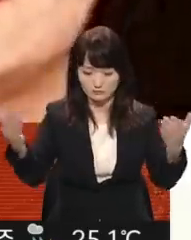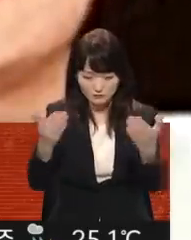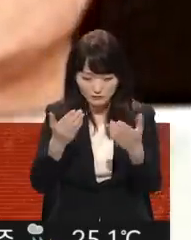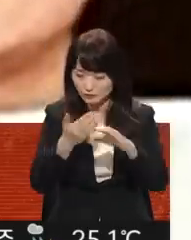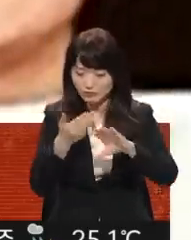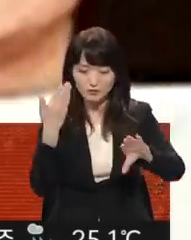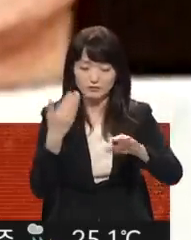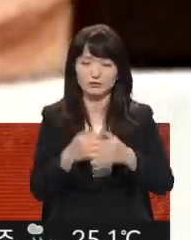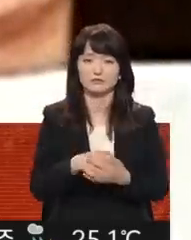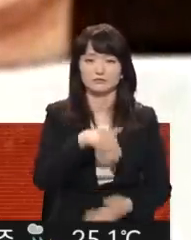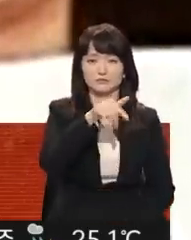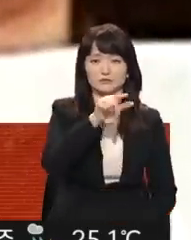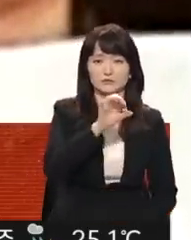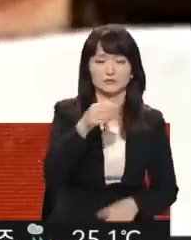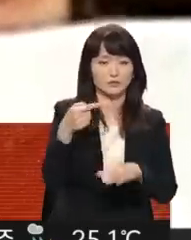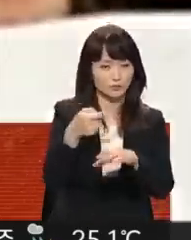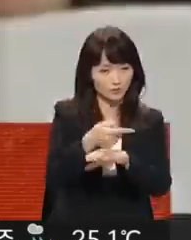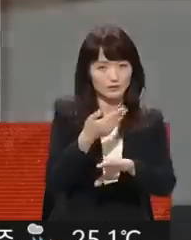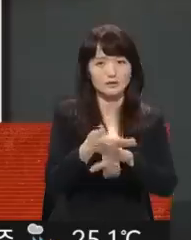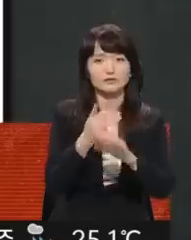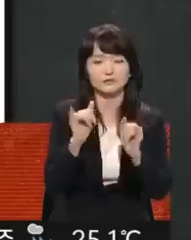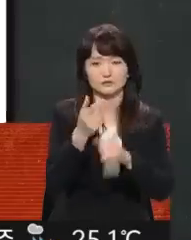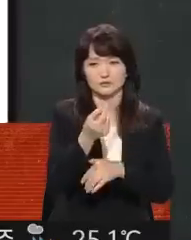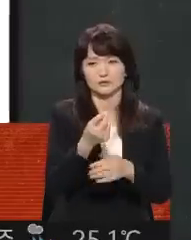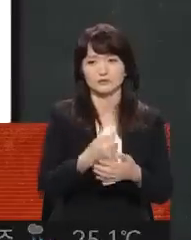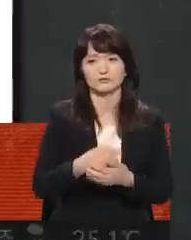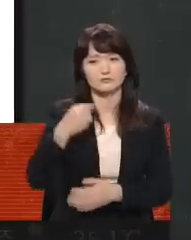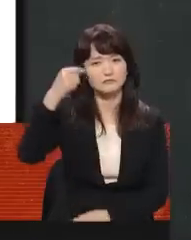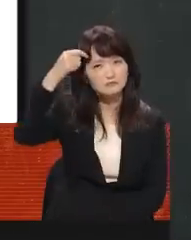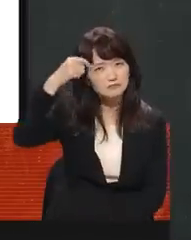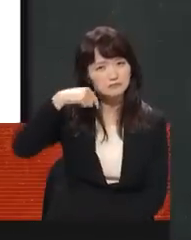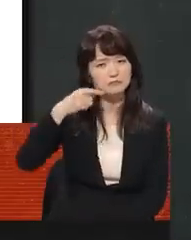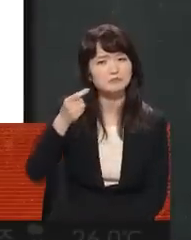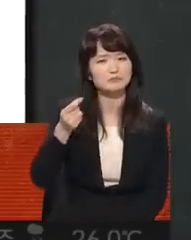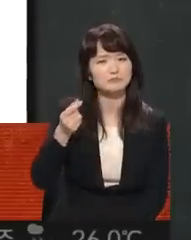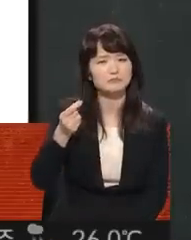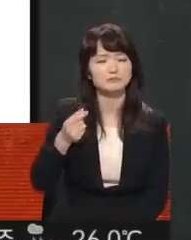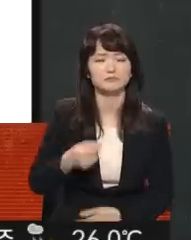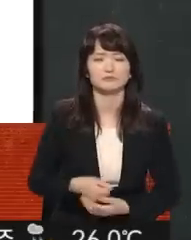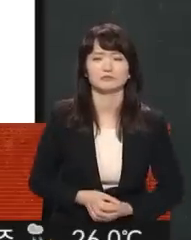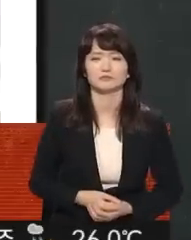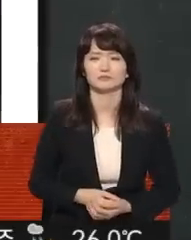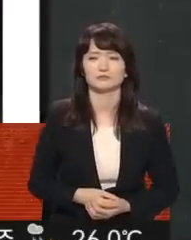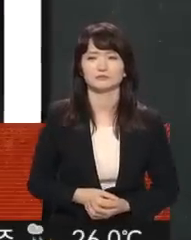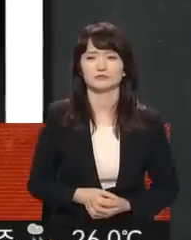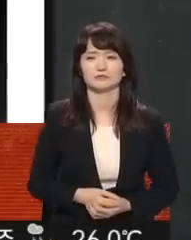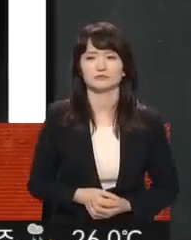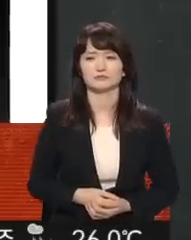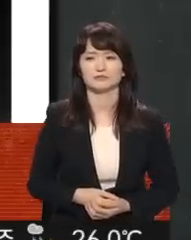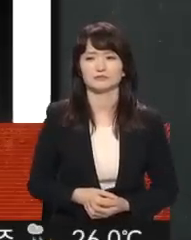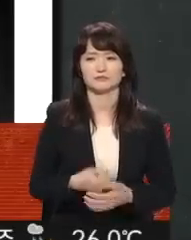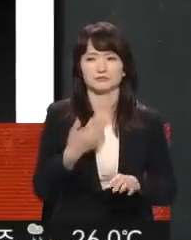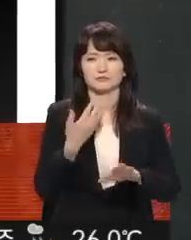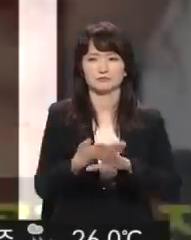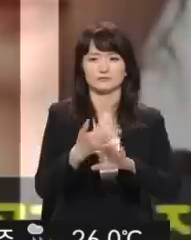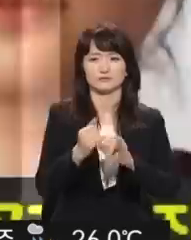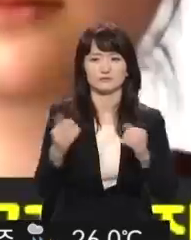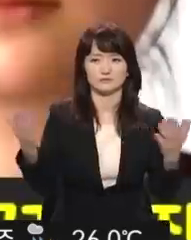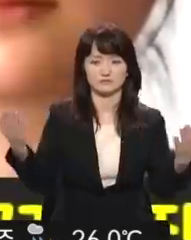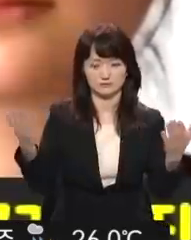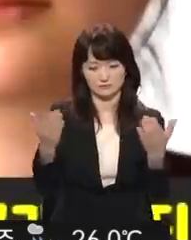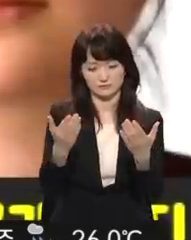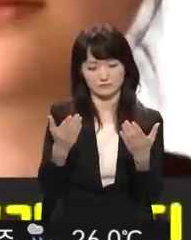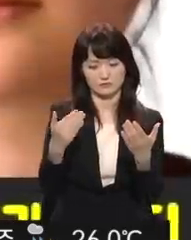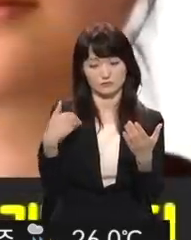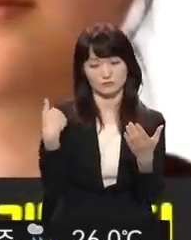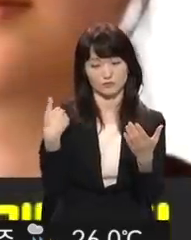뭐 정류장뿐만 아니라 다른 사람도 마찬가지죠 느낌은 뭐 비슷한 거 같은데 딴딴 사람이 알아보지 못할 정도면 과연 효과가